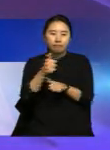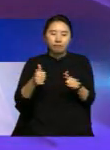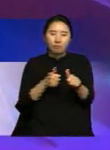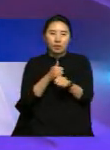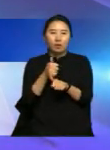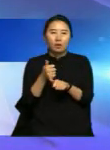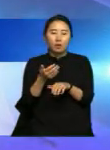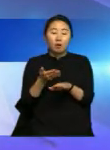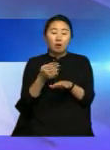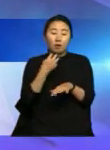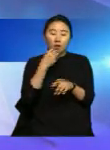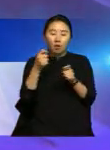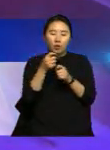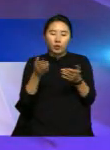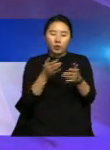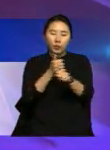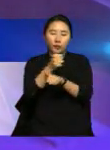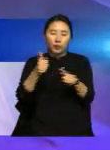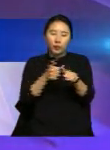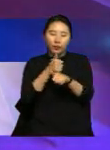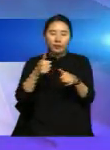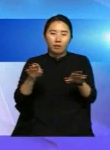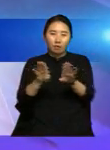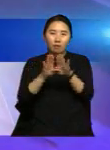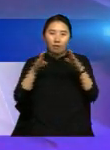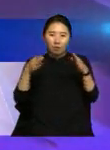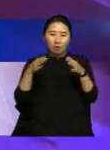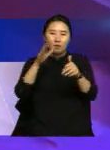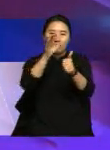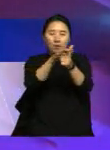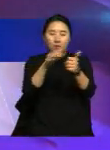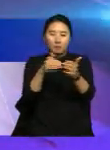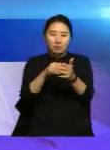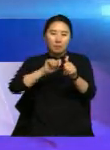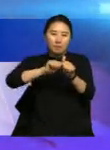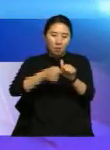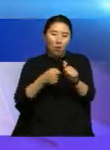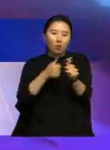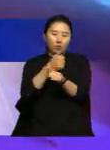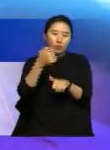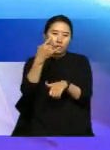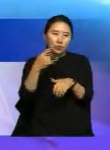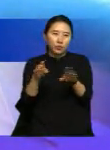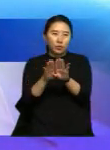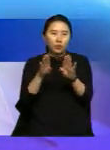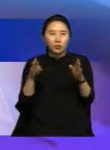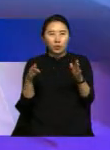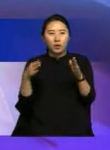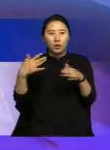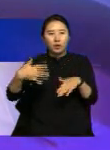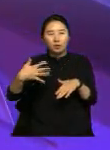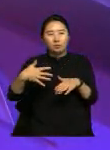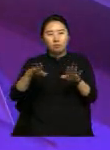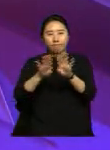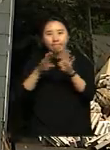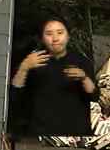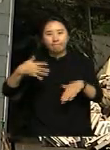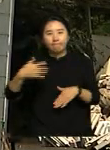경기도 인사위원회에서 열리는 거기 때문에 거기다가 지금 징계 의결 요구를 했고 아직 열린 상태는